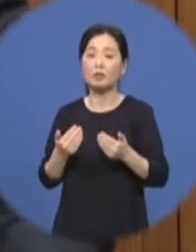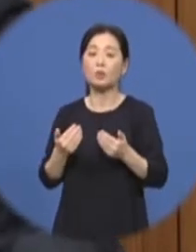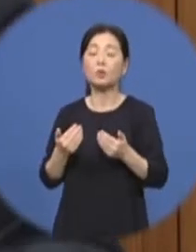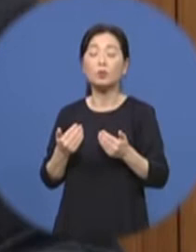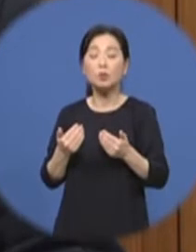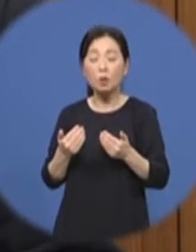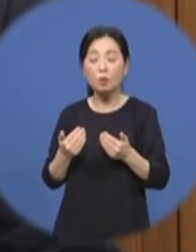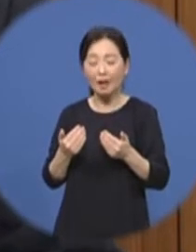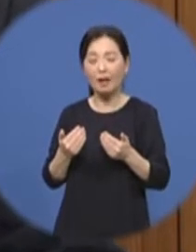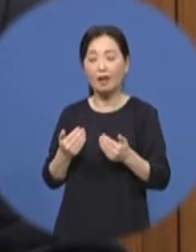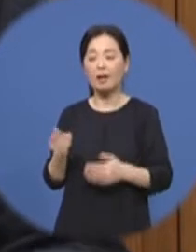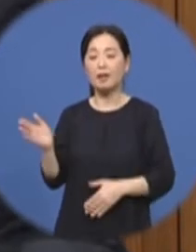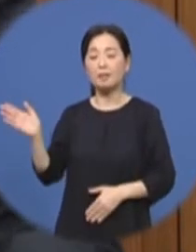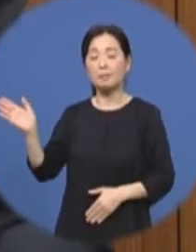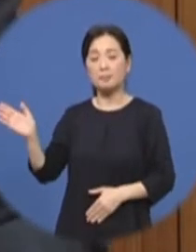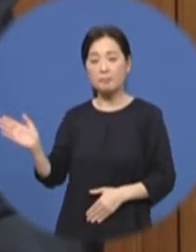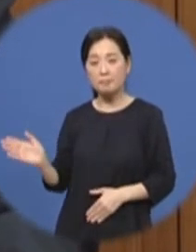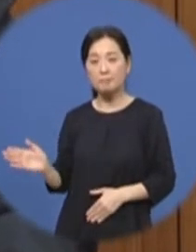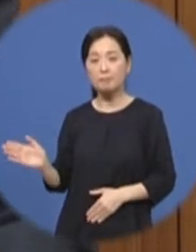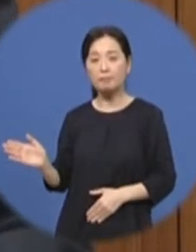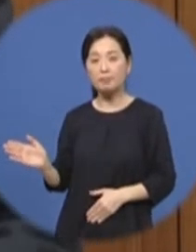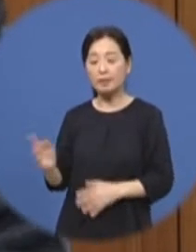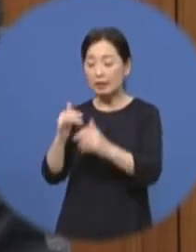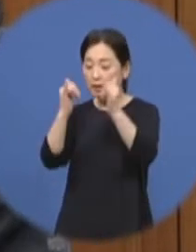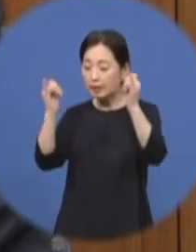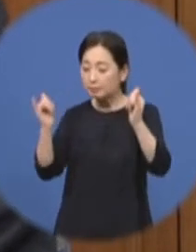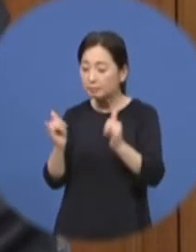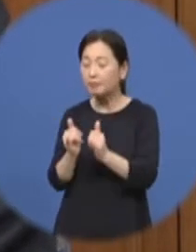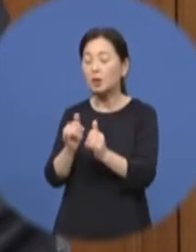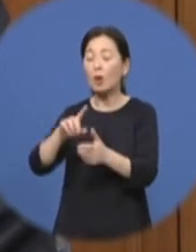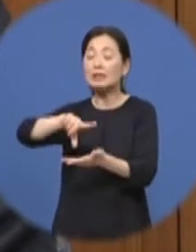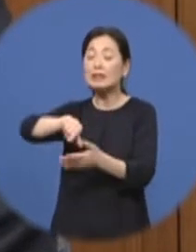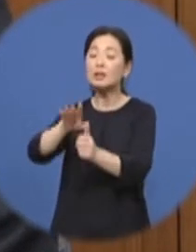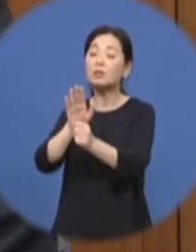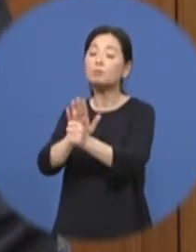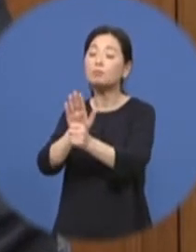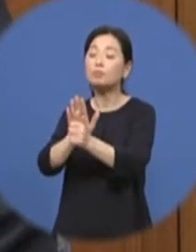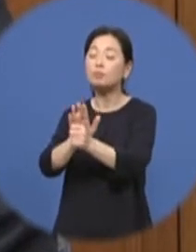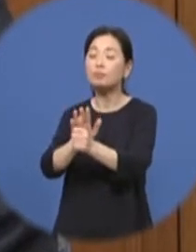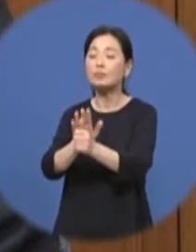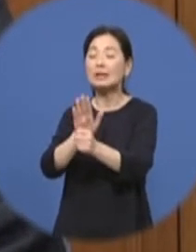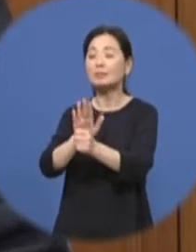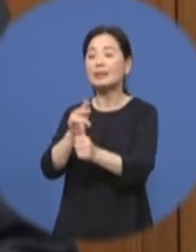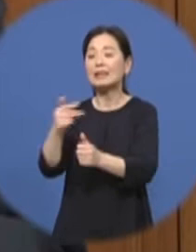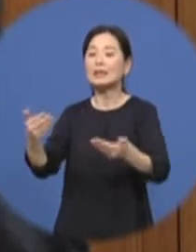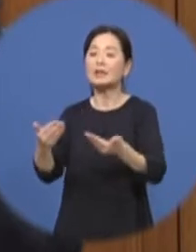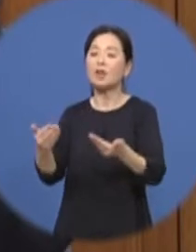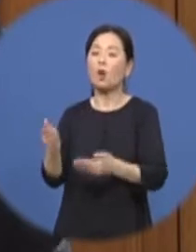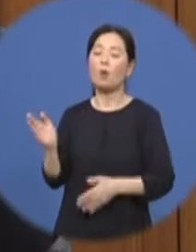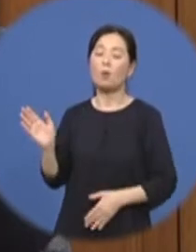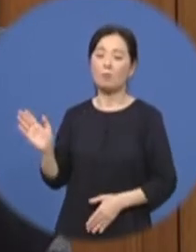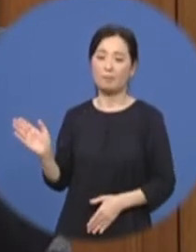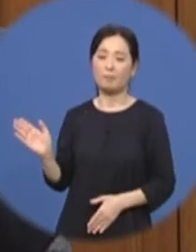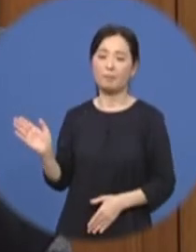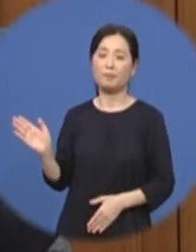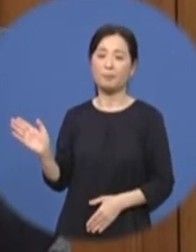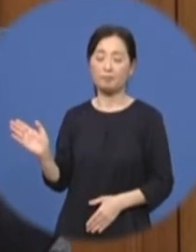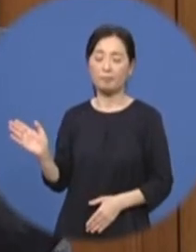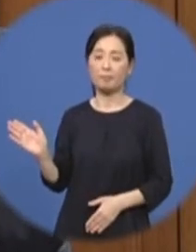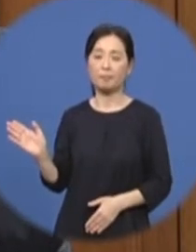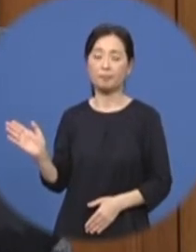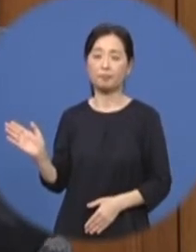落、活性化再生支援事業とかね、そういう名前、これはついた事業です